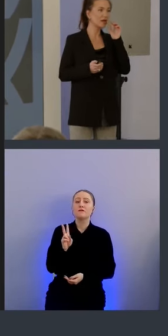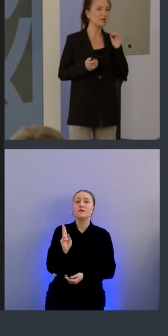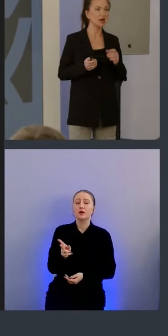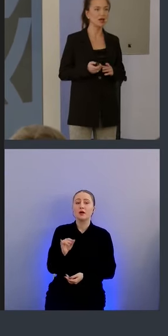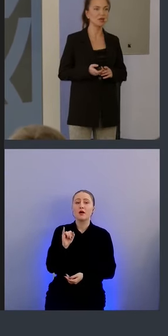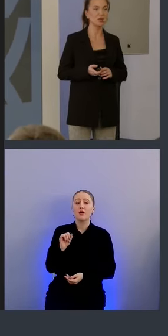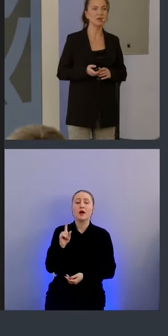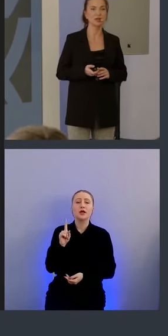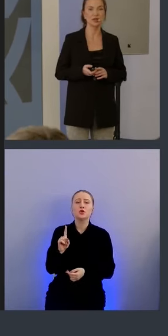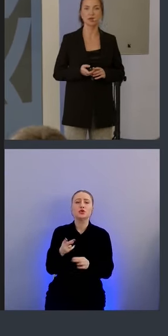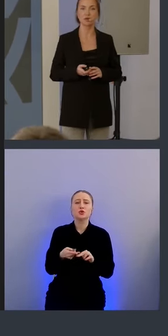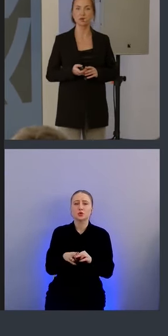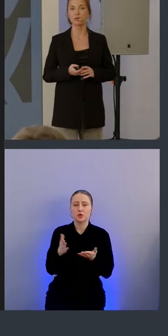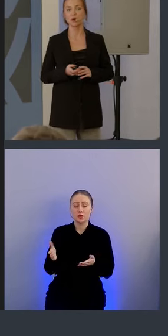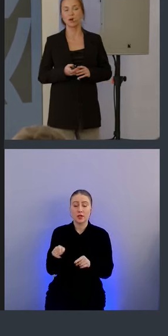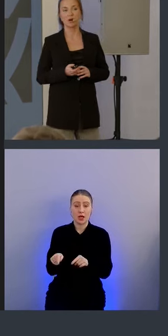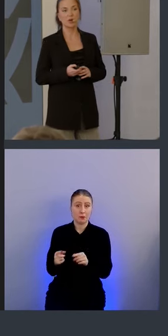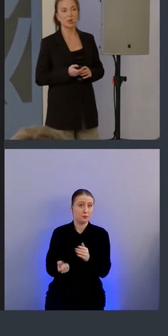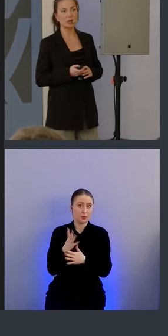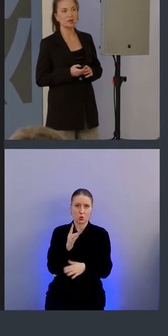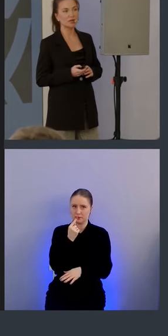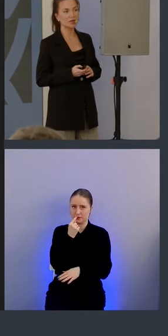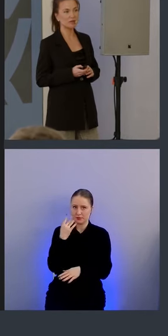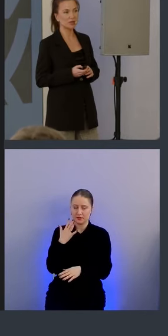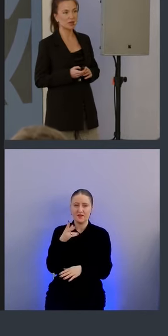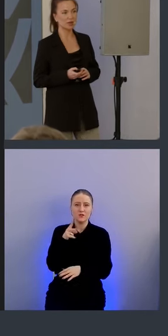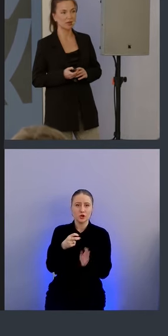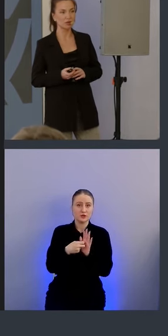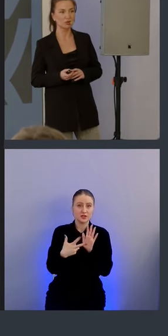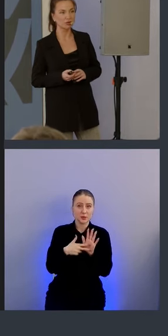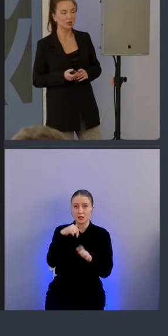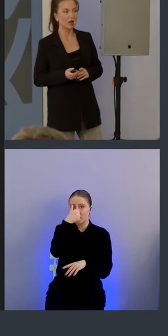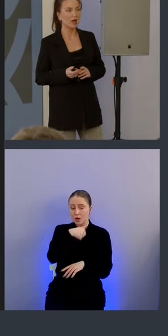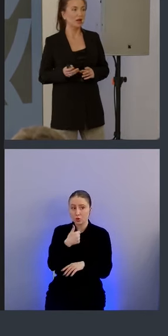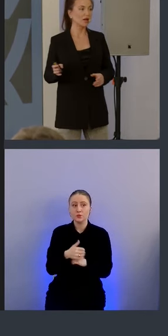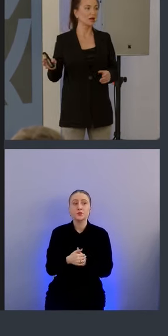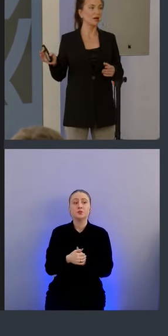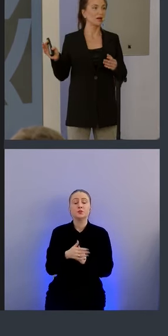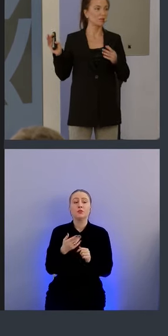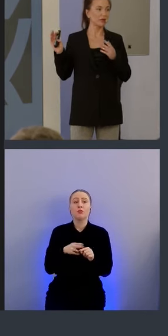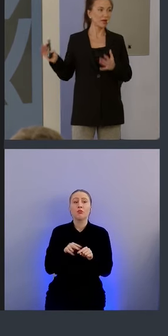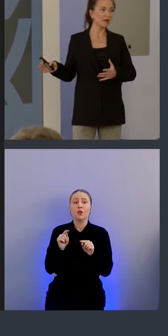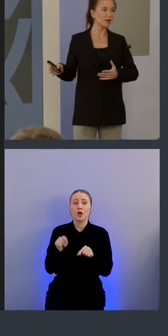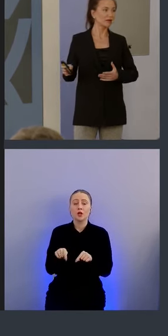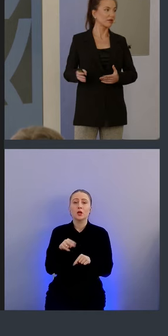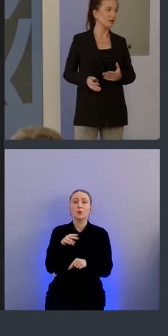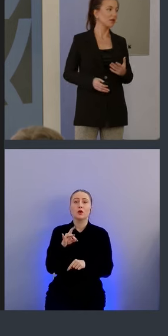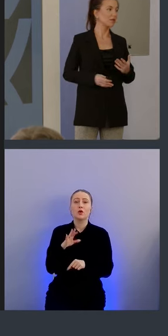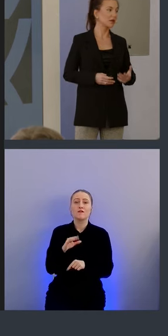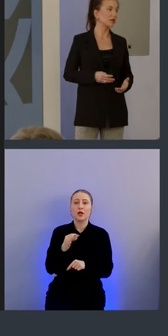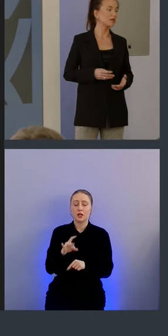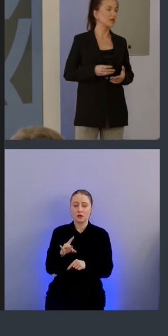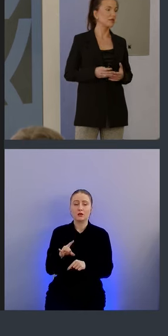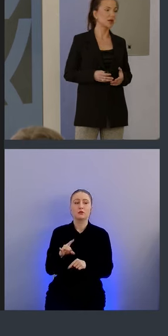самом деле ВК-ID появилась не так давно, примерно в 2018 году. Это провайдер